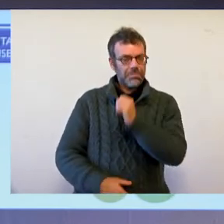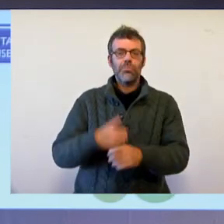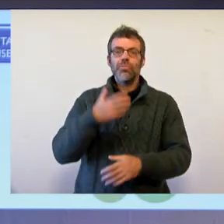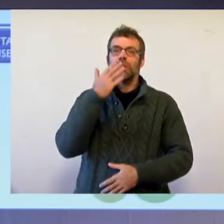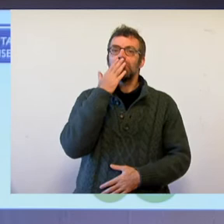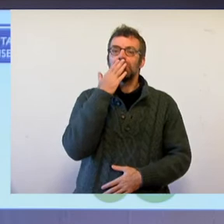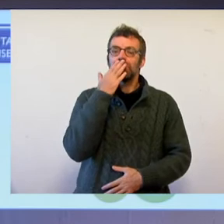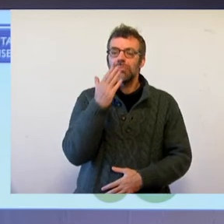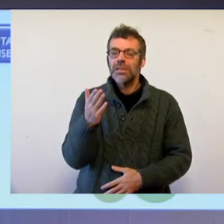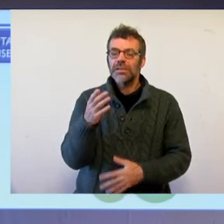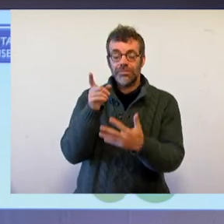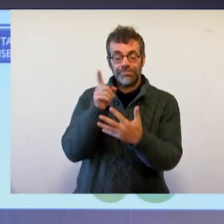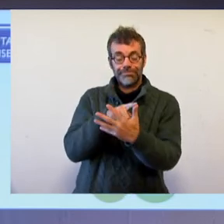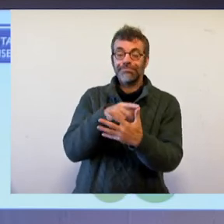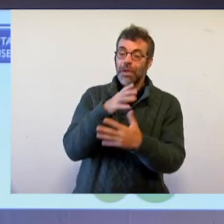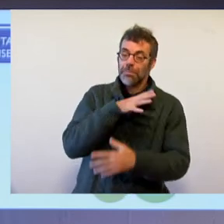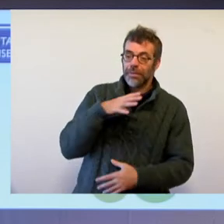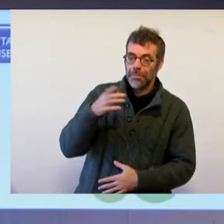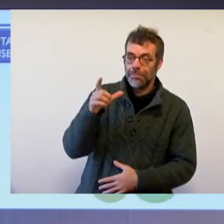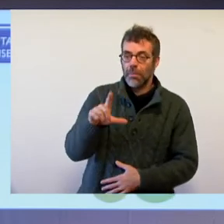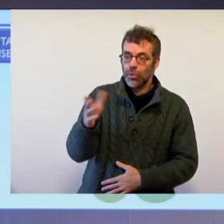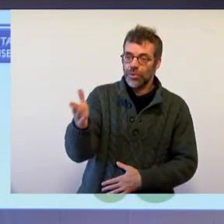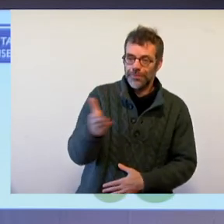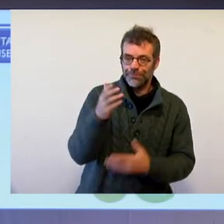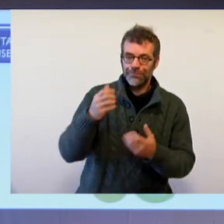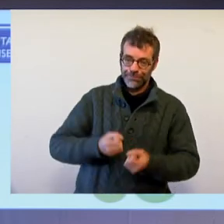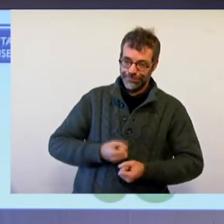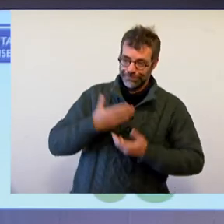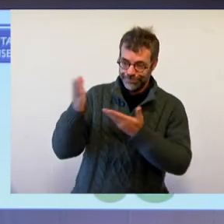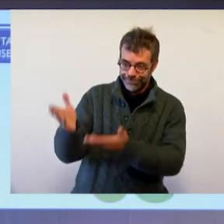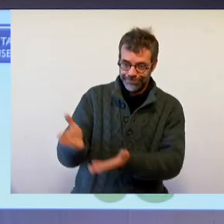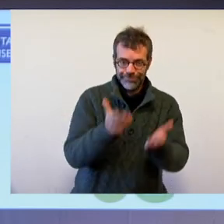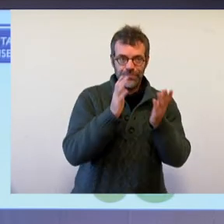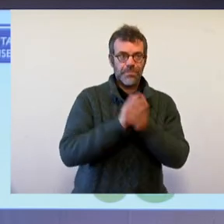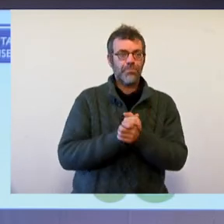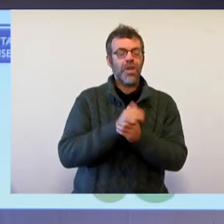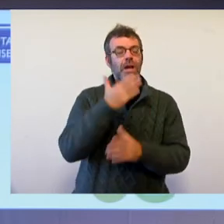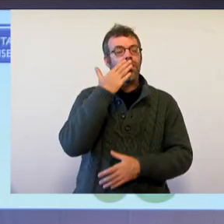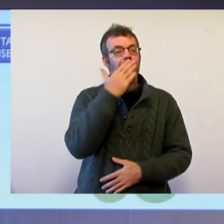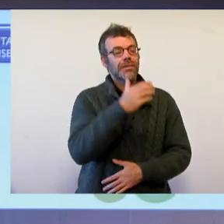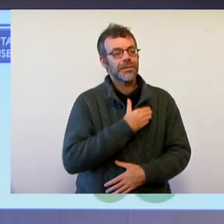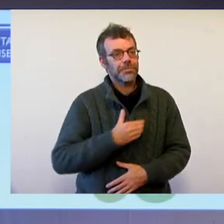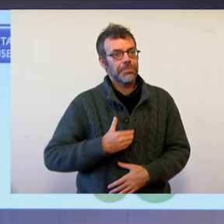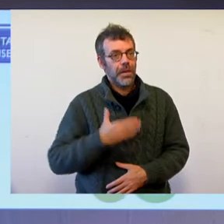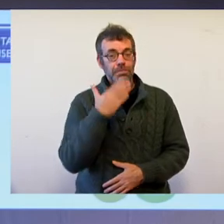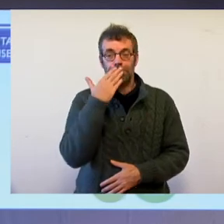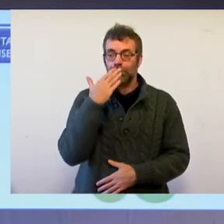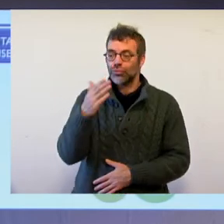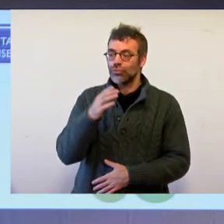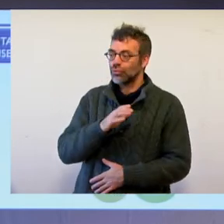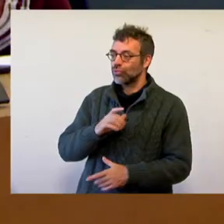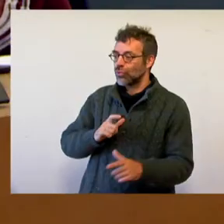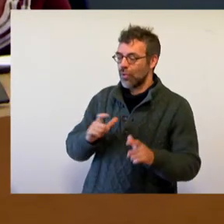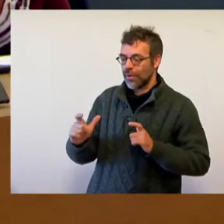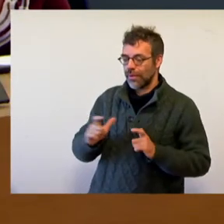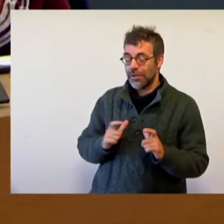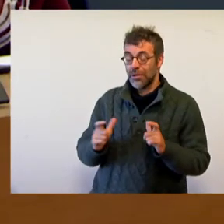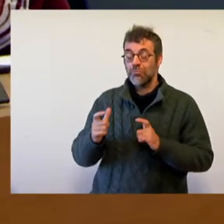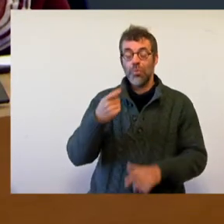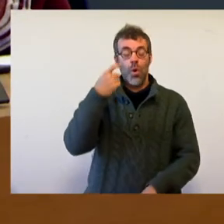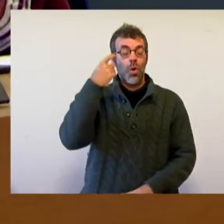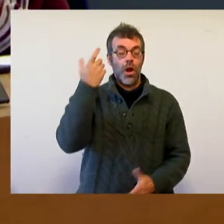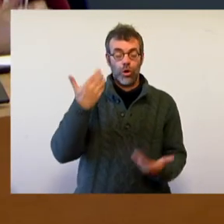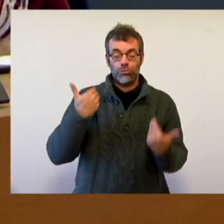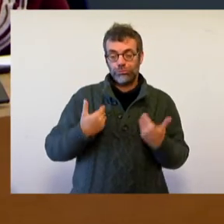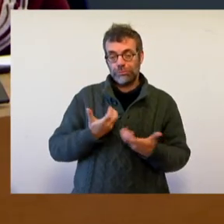Merci. Madame Labourier, vous avez la parole. Merci, Monsieur le maire. Bonjour, chers collègues. Alors, quelques remarques